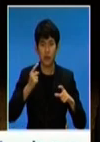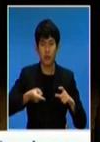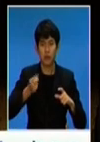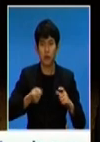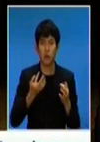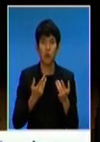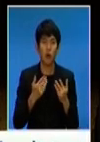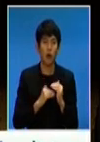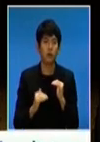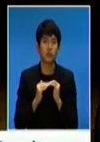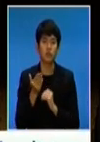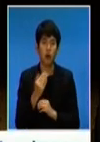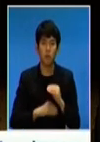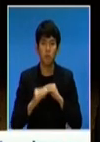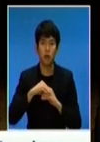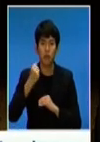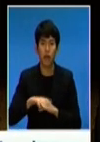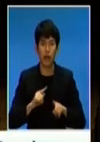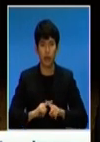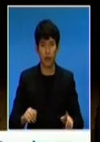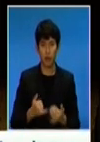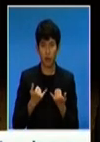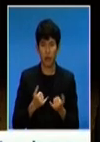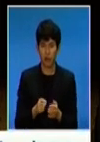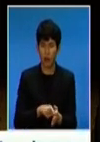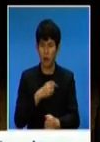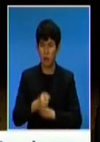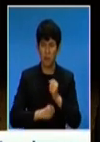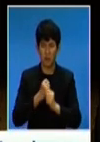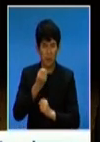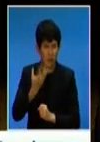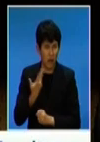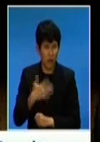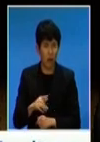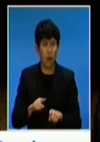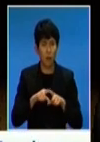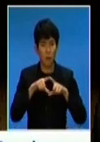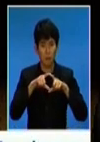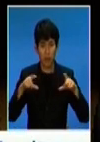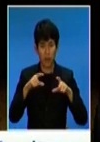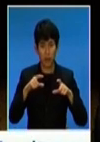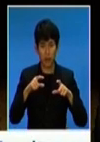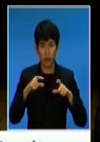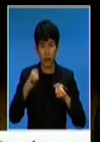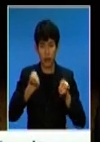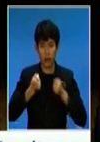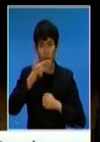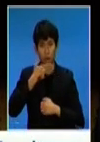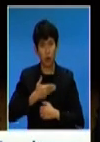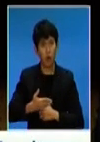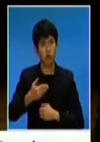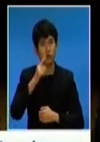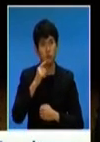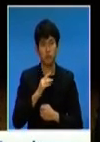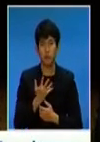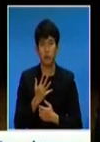ไม่ได้แต่ขณะนี้บัตรนี้หลายปีแล้วไม่มีใบขับขี่ตลอดชีพนะครับ5ปีต่อทีครับ